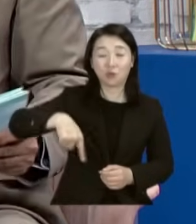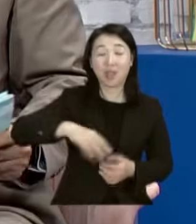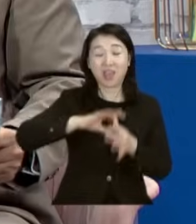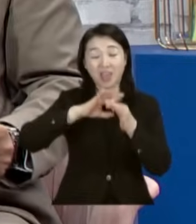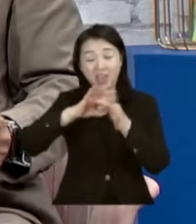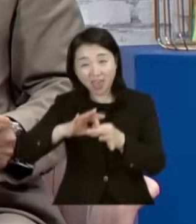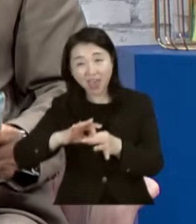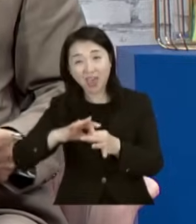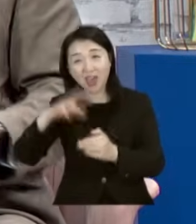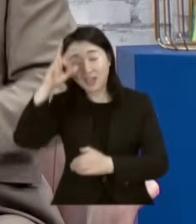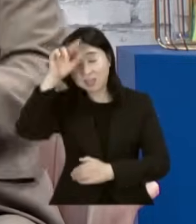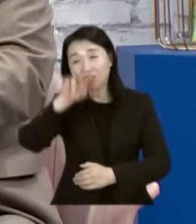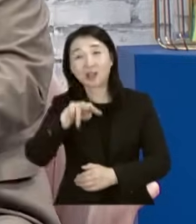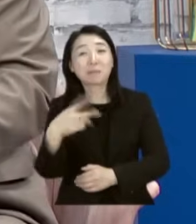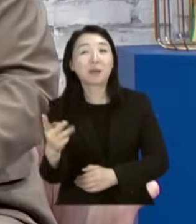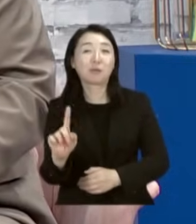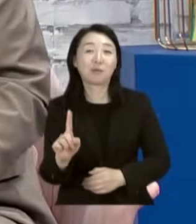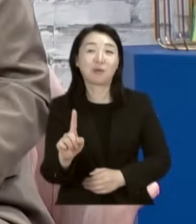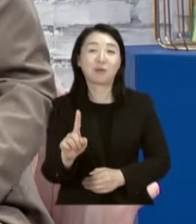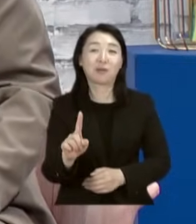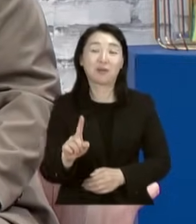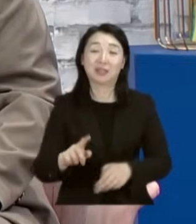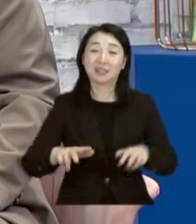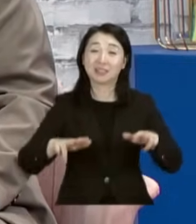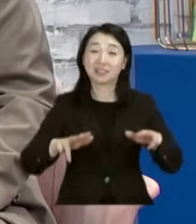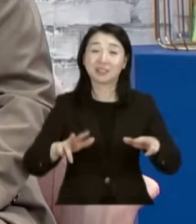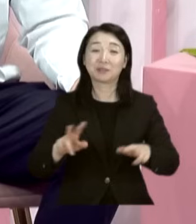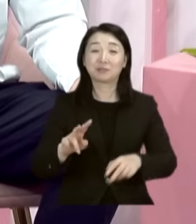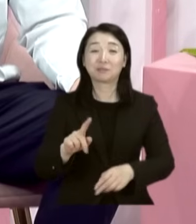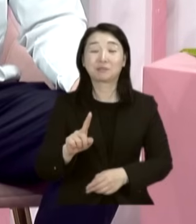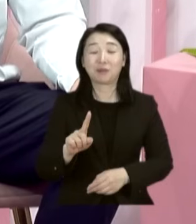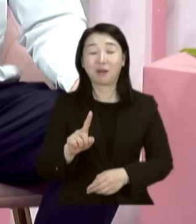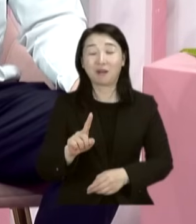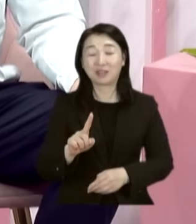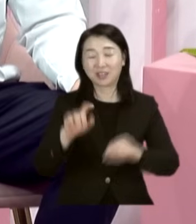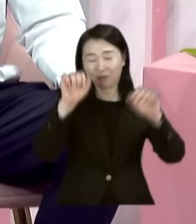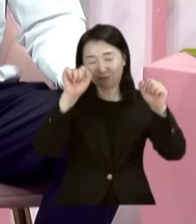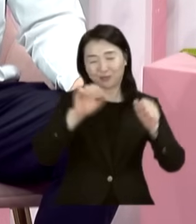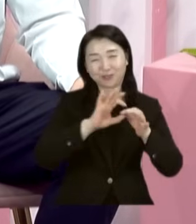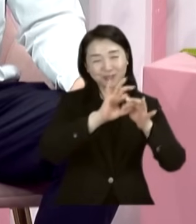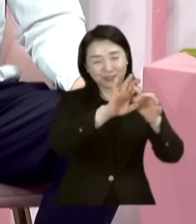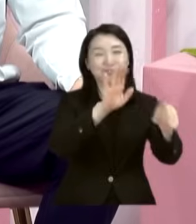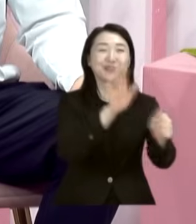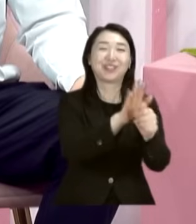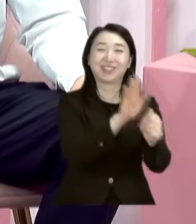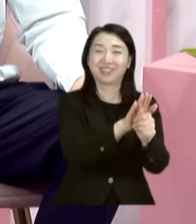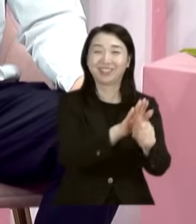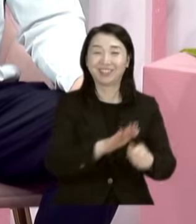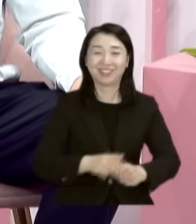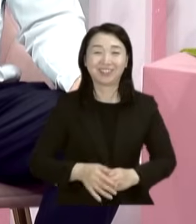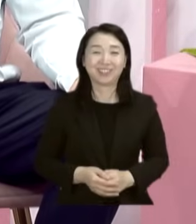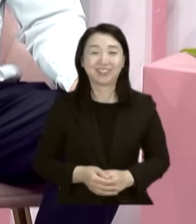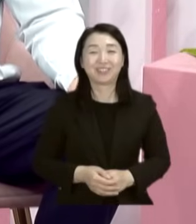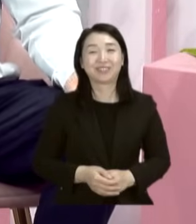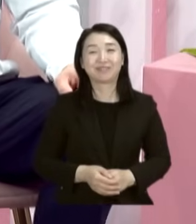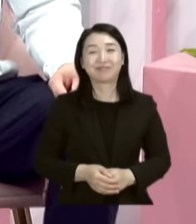좋겠어요 아직도 경찰의 미련 지금은 이제네 쭉 이제 주지로 밀어줄